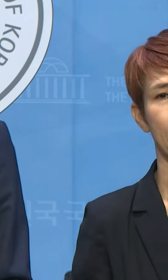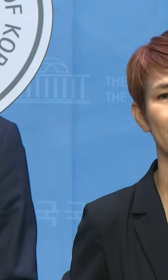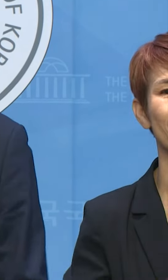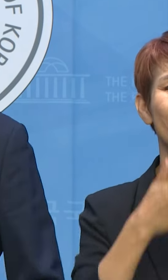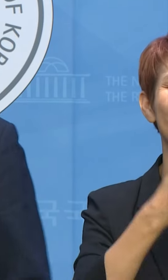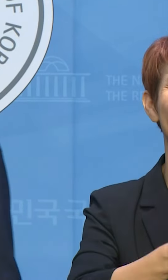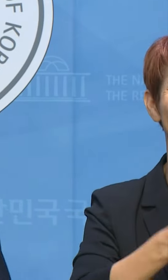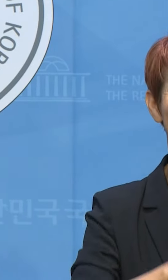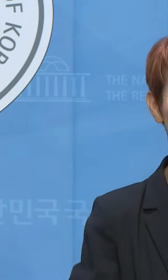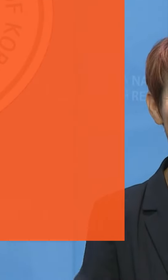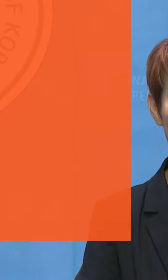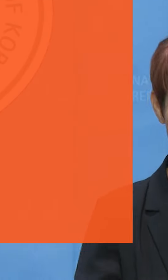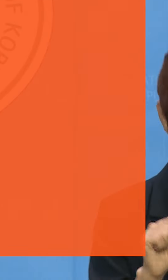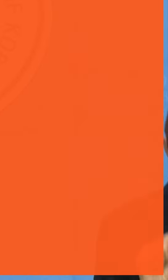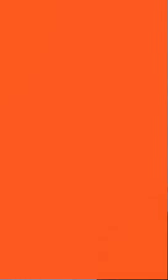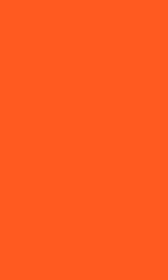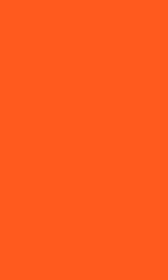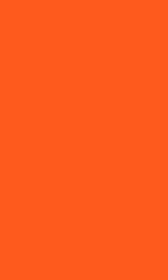감사합니다